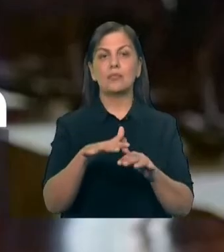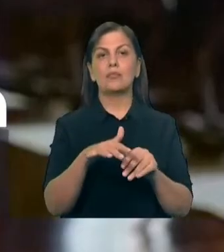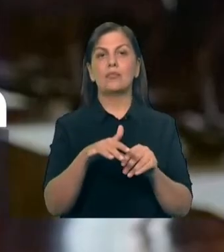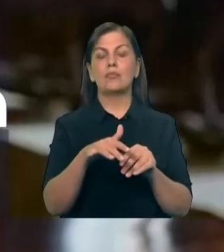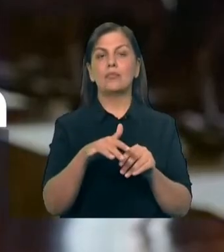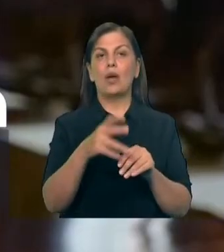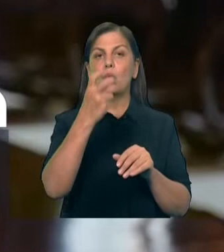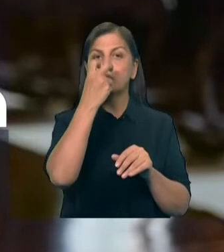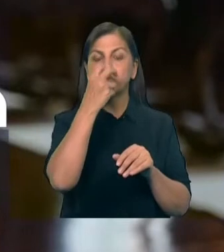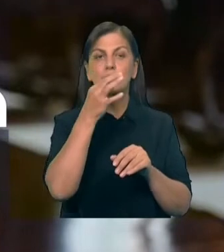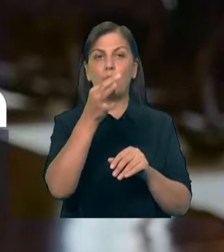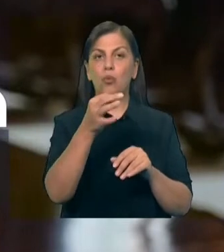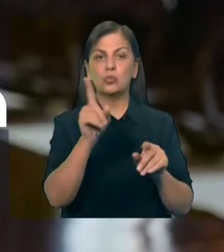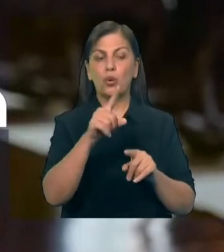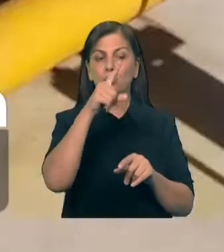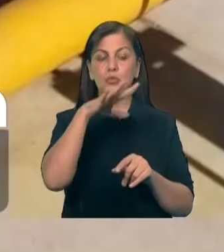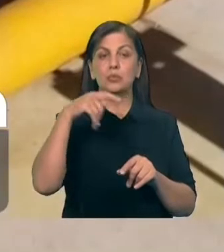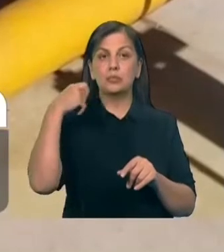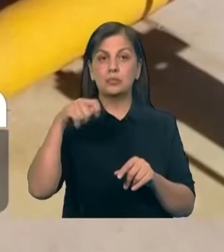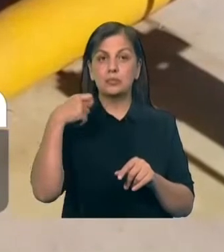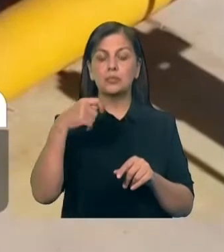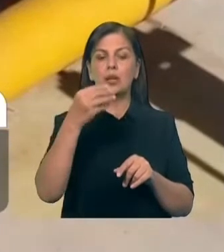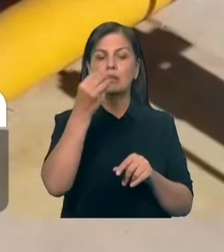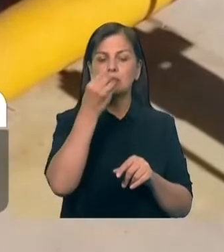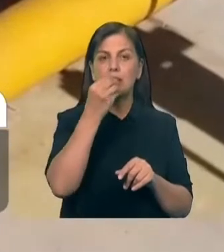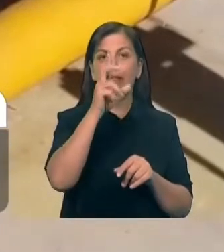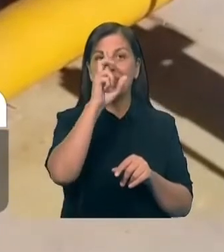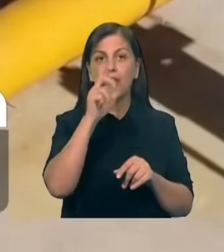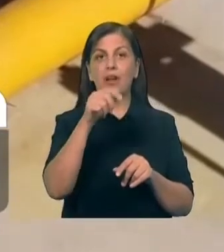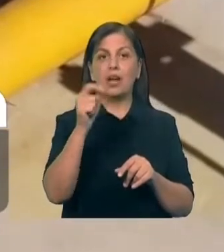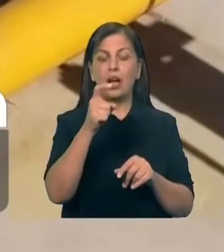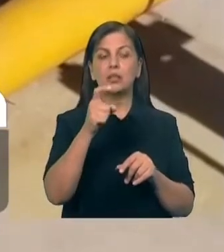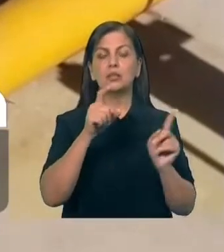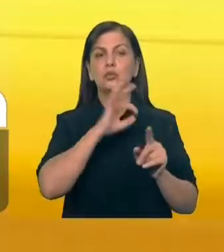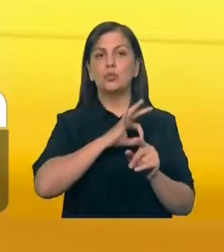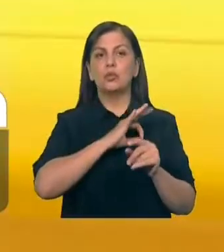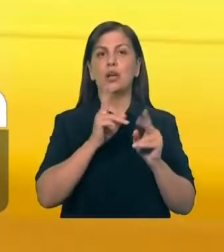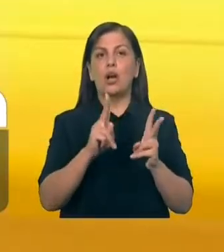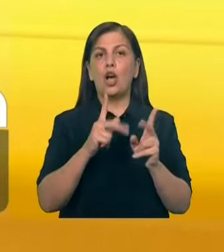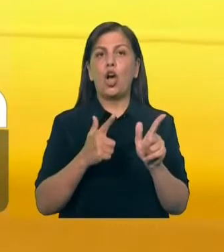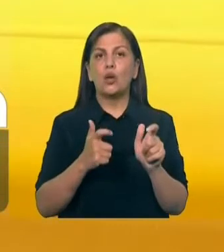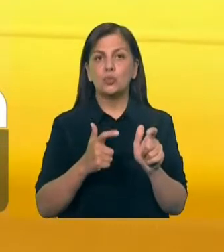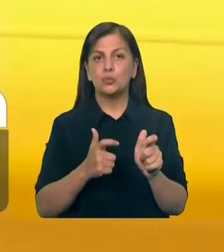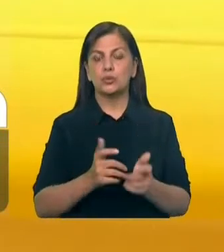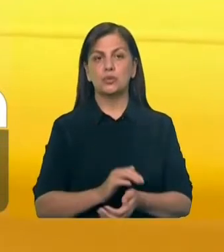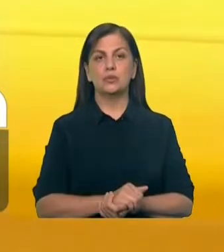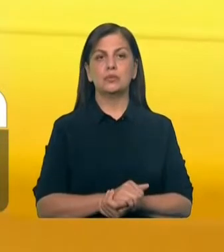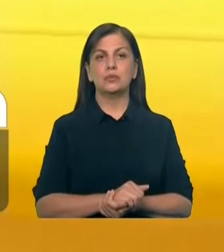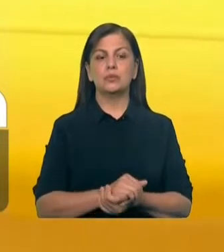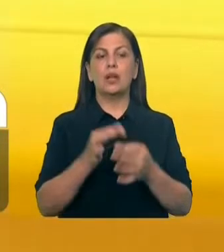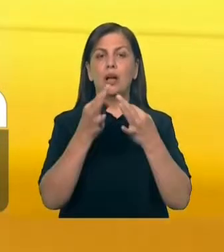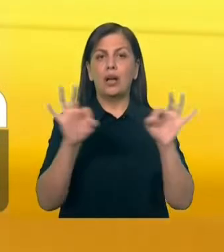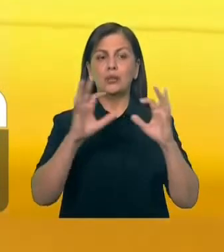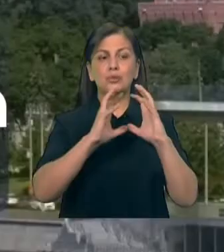iddia edib ki, Rusiya Prezidenti Vladimir Putin ərzaq və neft-qazdan silah kimi istifadə edir. Nazirin sözlərinə görə, azad